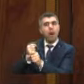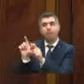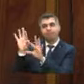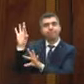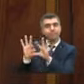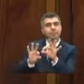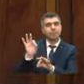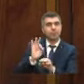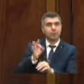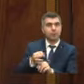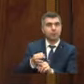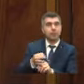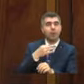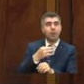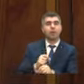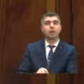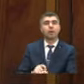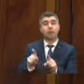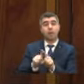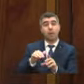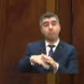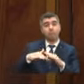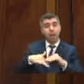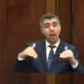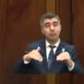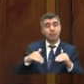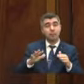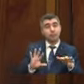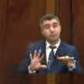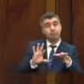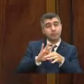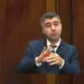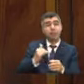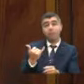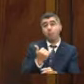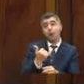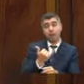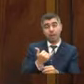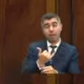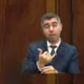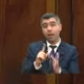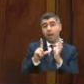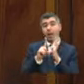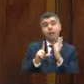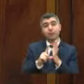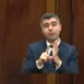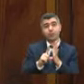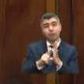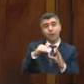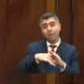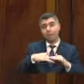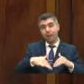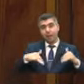السيد الرئيس لو شي سرا ديال الشراكة قطاع عام قطاع خاص، فقلت مادام القانون عندكم الجواب على السؤال